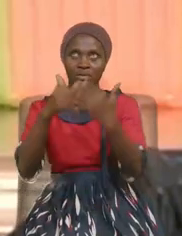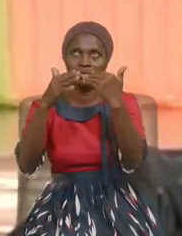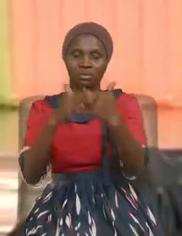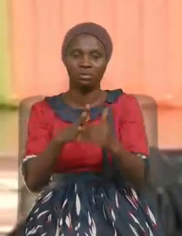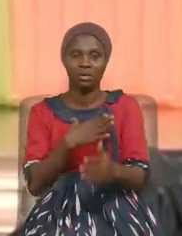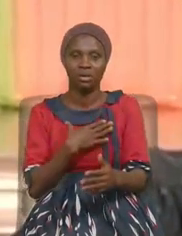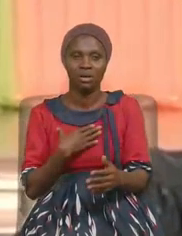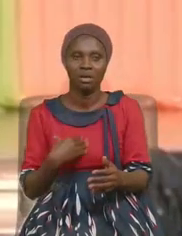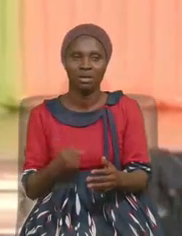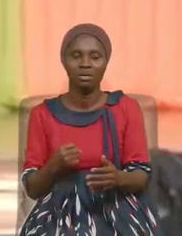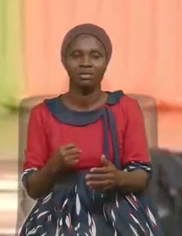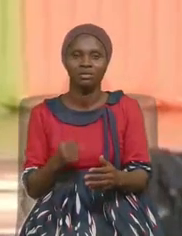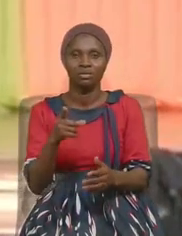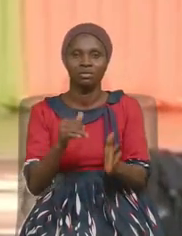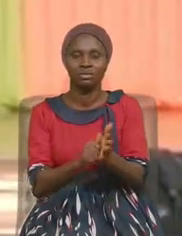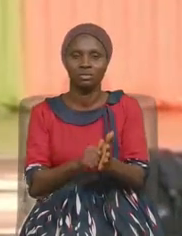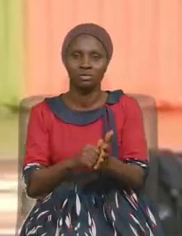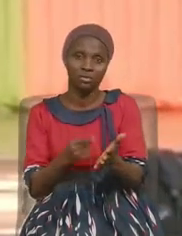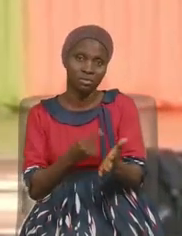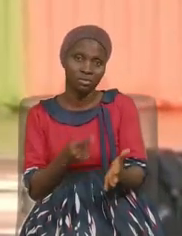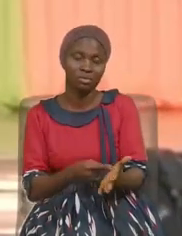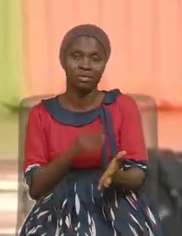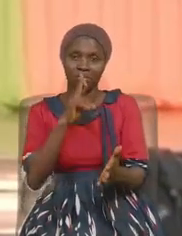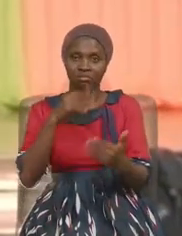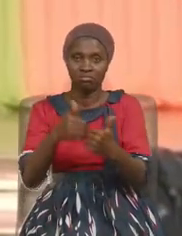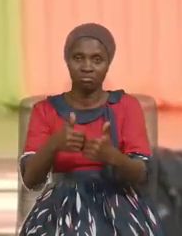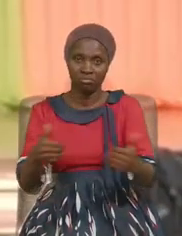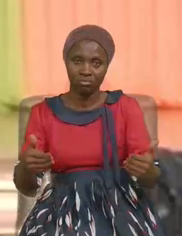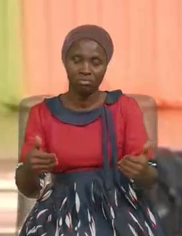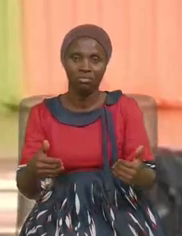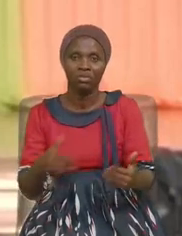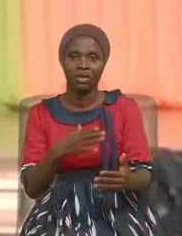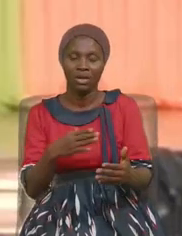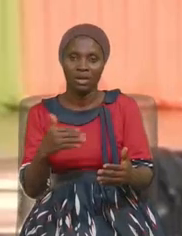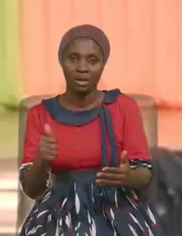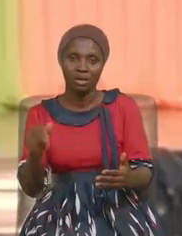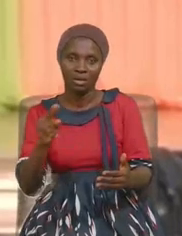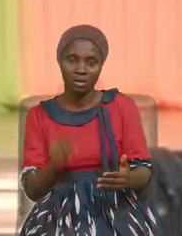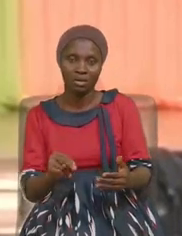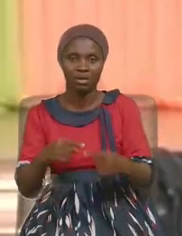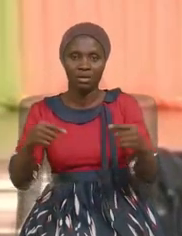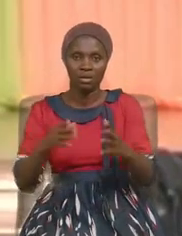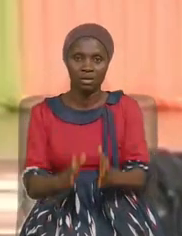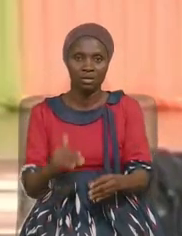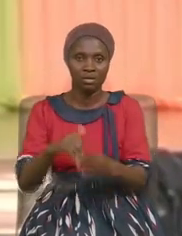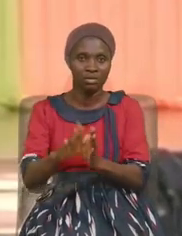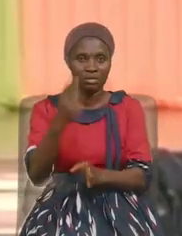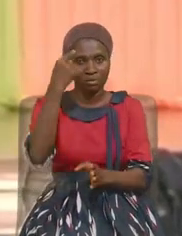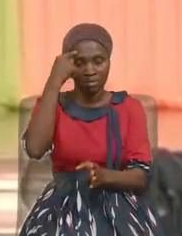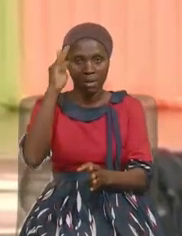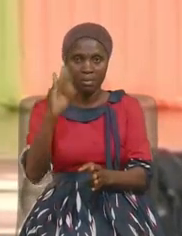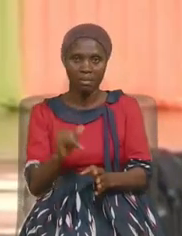Et vous qui étiez autrefois étrangers et ennemis par vos pensées et par vos mauvaises